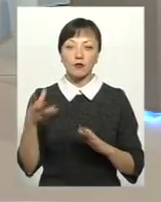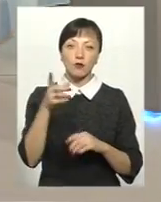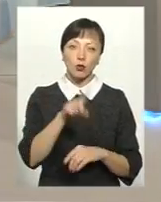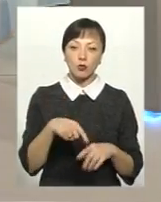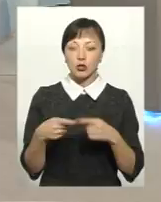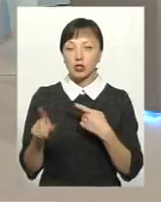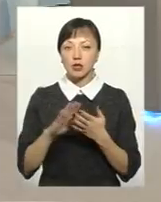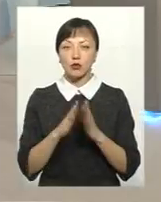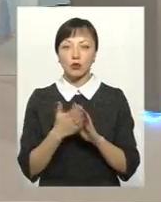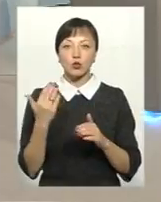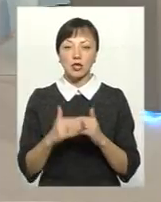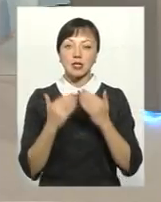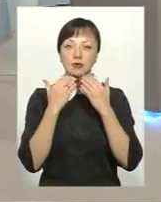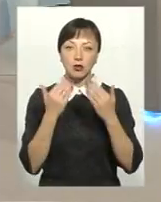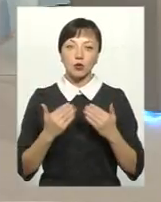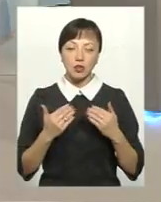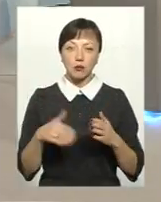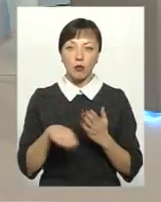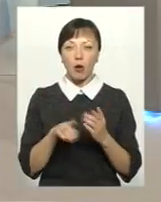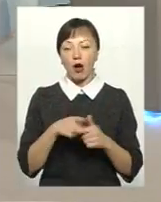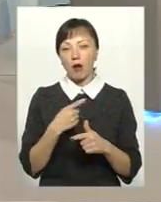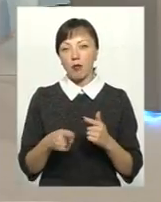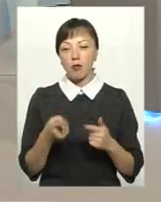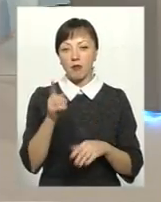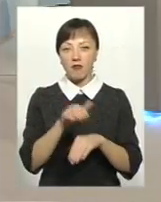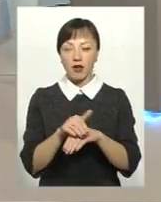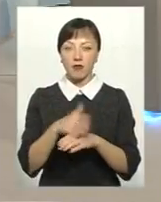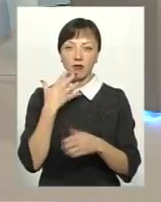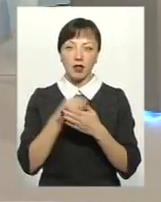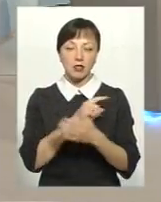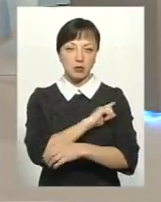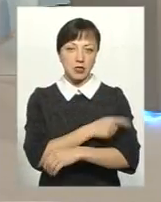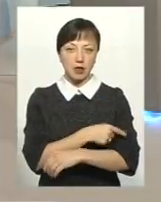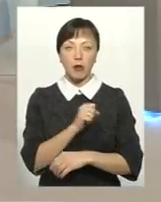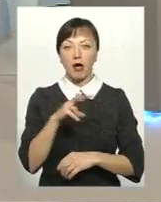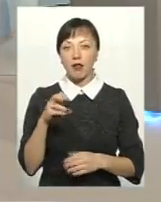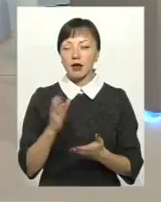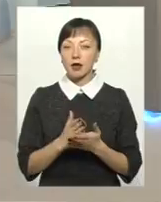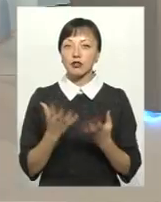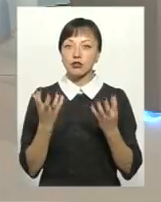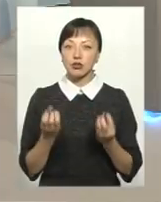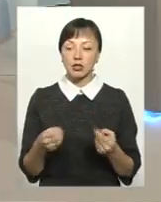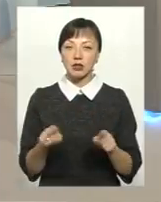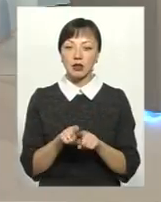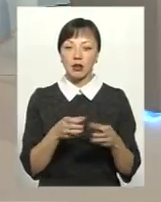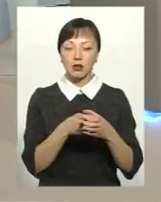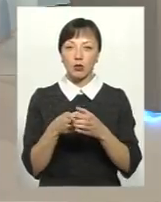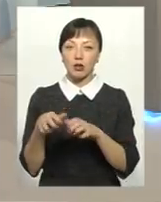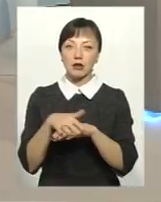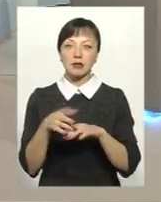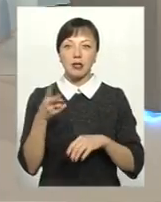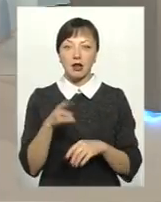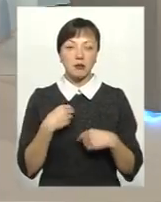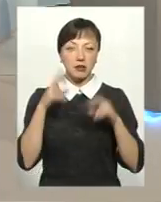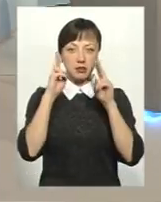іншій ситуації вже звернулися за допомогою, або ми виявили їх власними силами. Але є ще та категорія населення, про яку ми